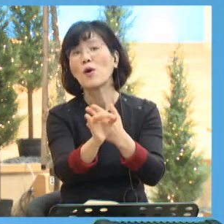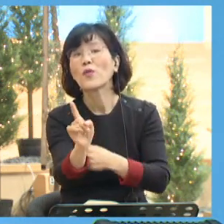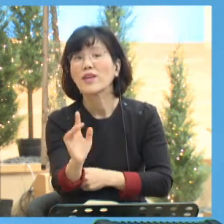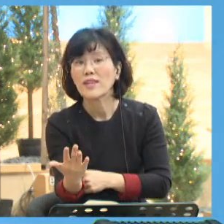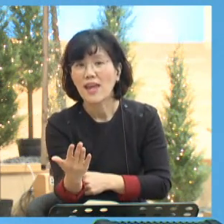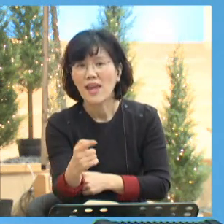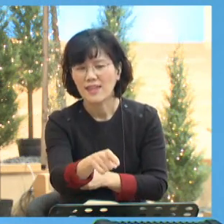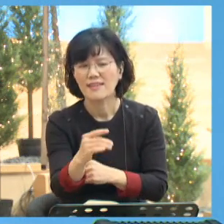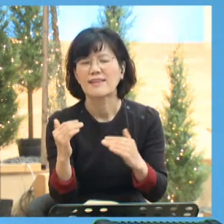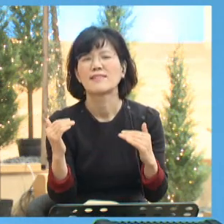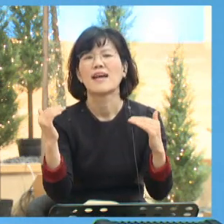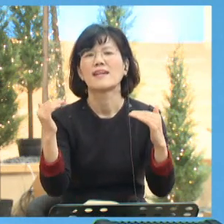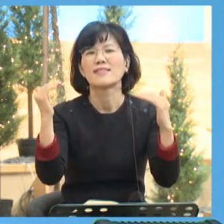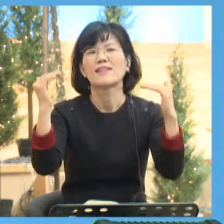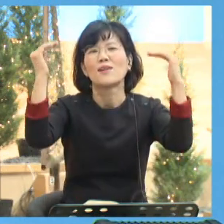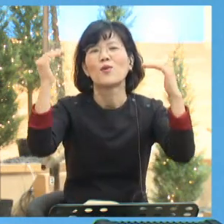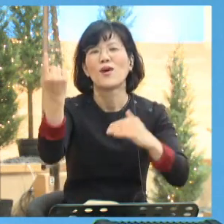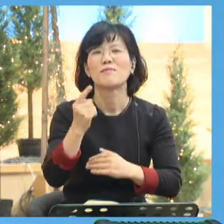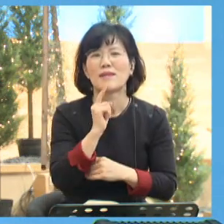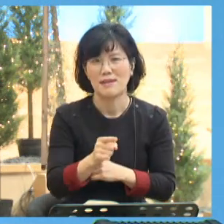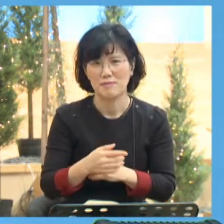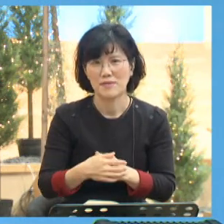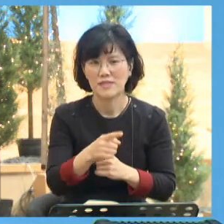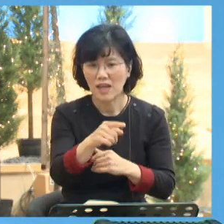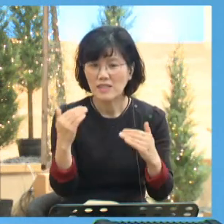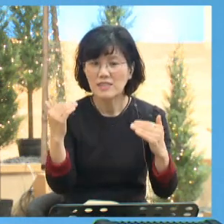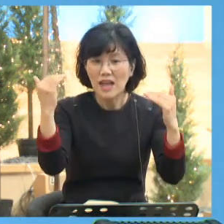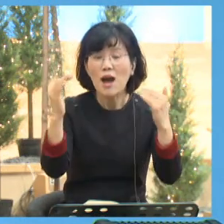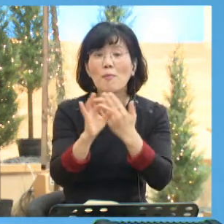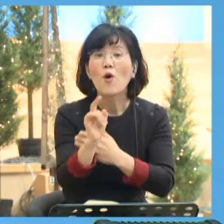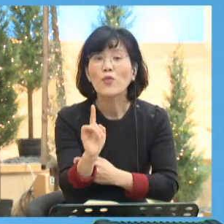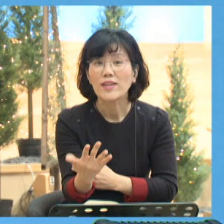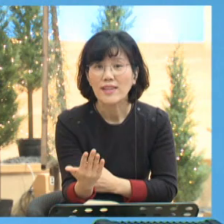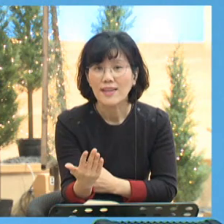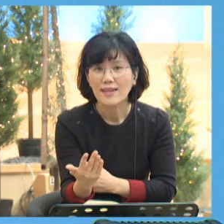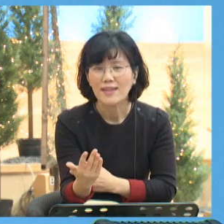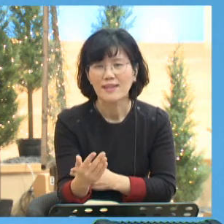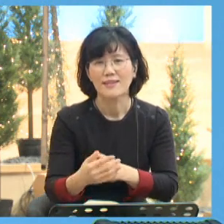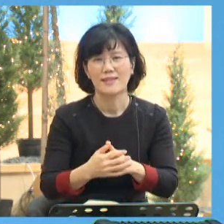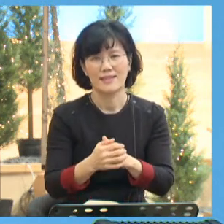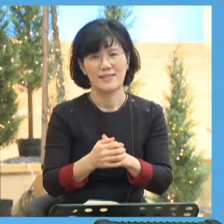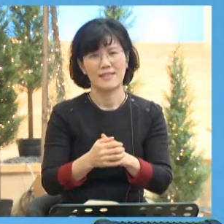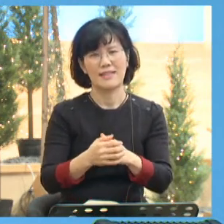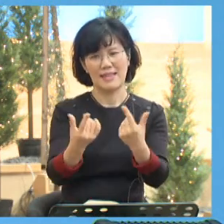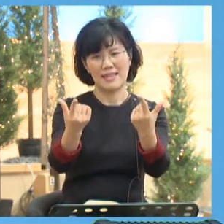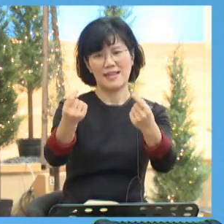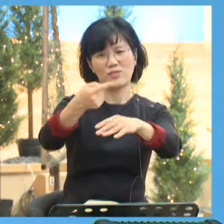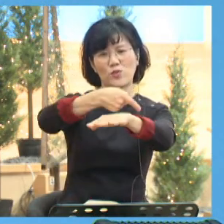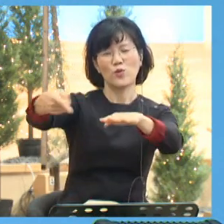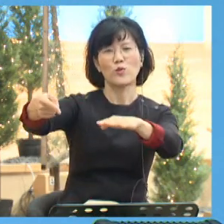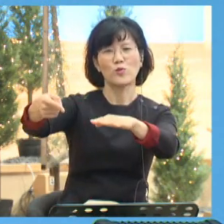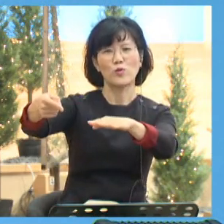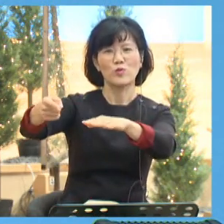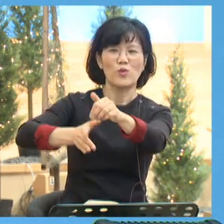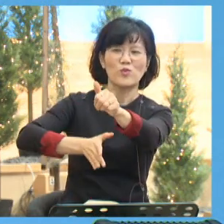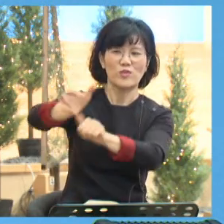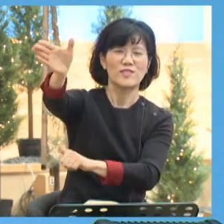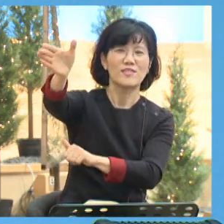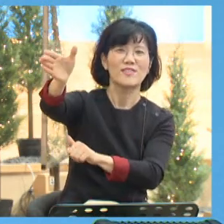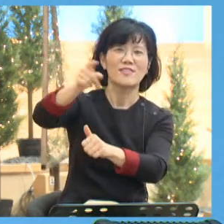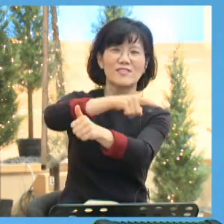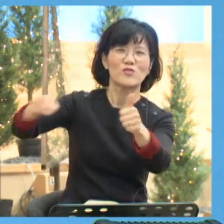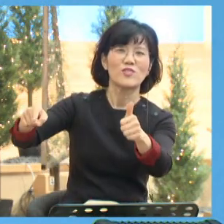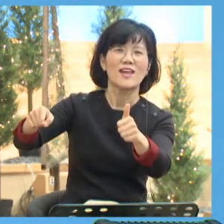이게 잘 안다고 말인거 잘 안하는 어떻게 되어 동족 또 죽이겠다고 나서